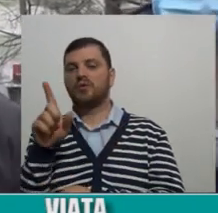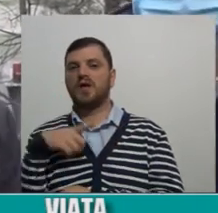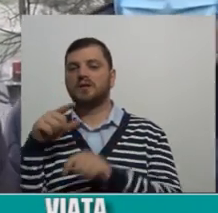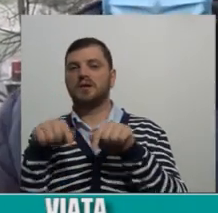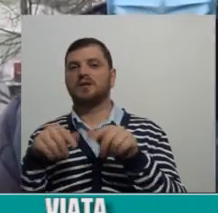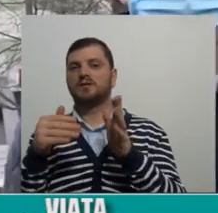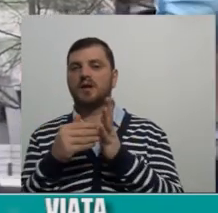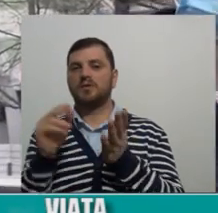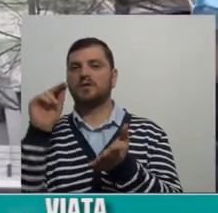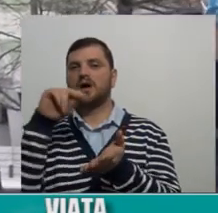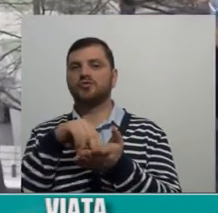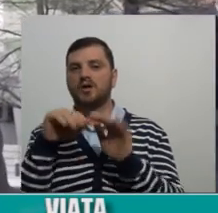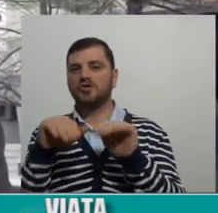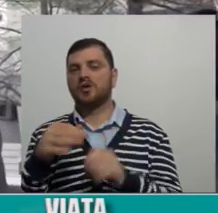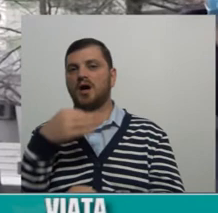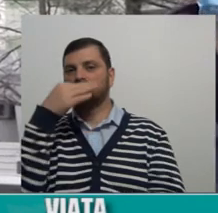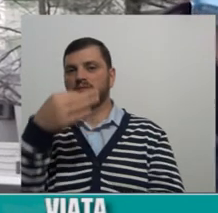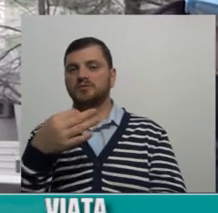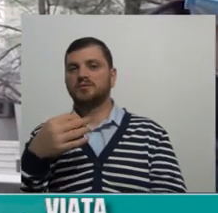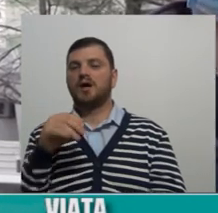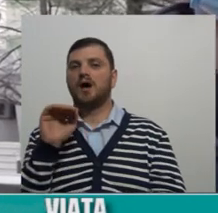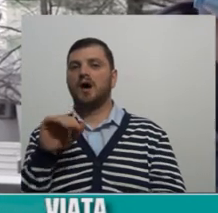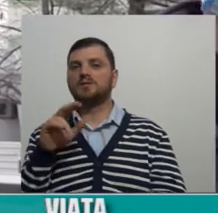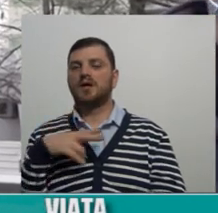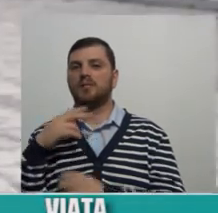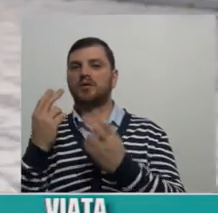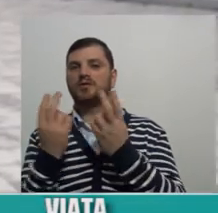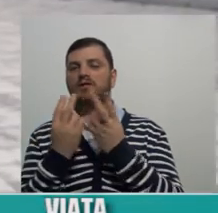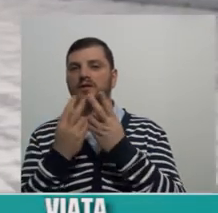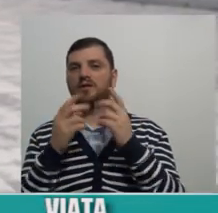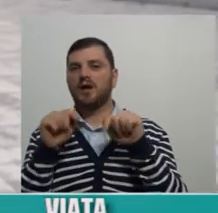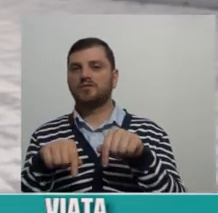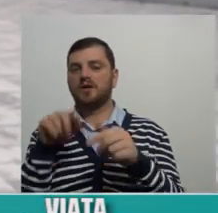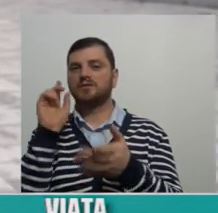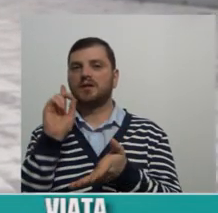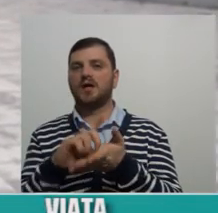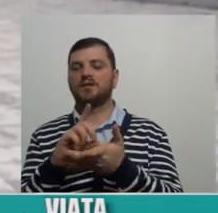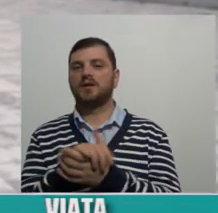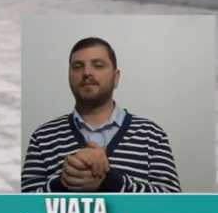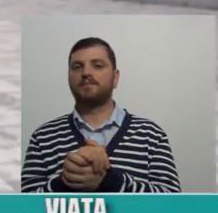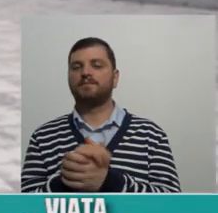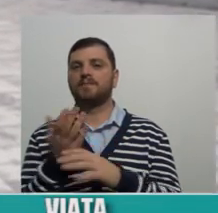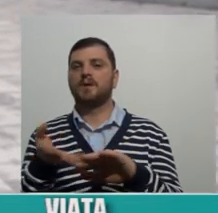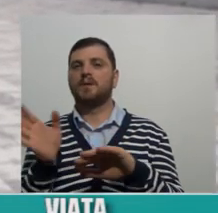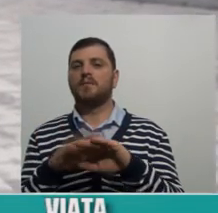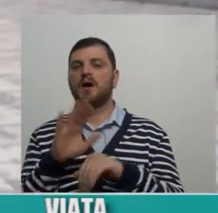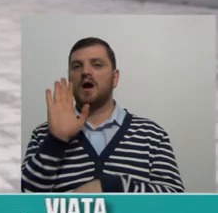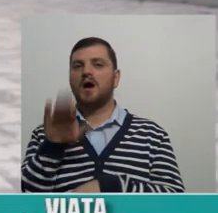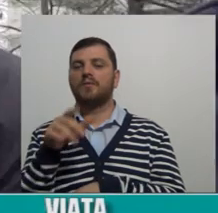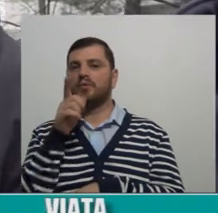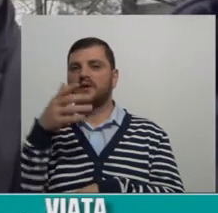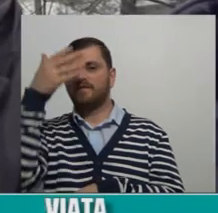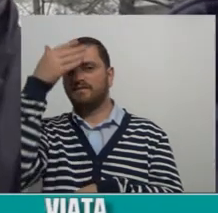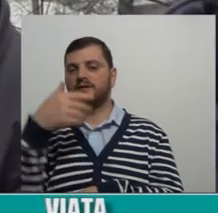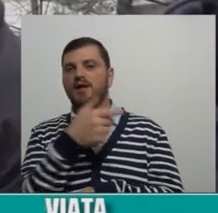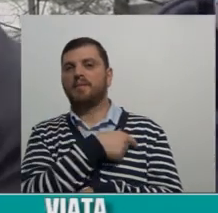aici. Trebuie să ajungă, așa mi s-a spus. Spus că se încadrează în acest termen. Mai avem